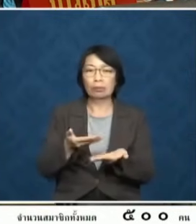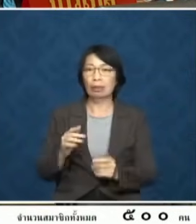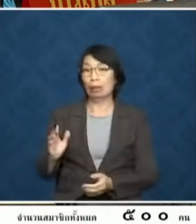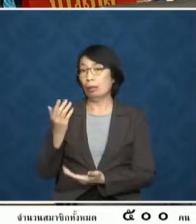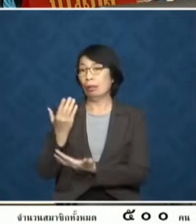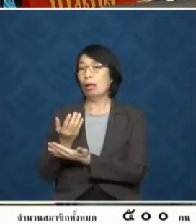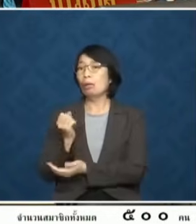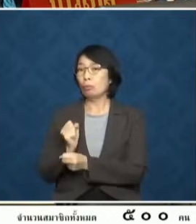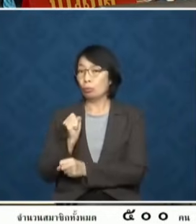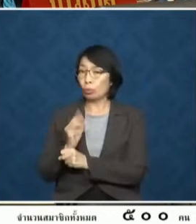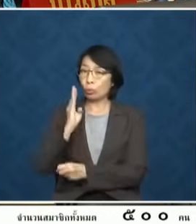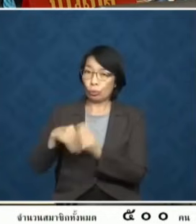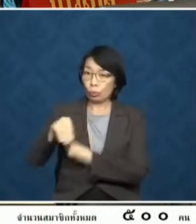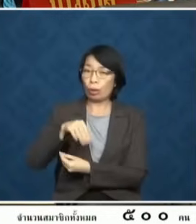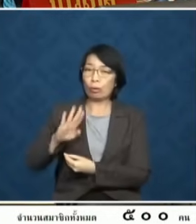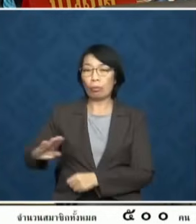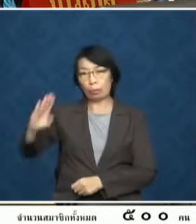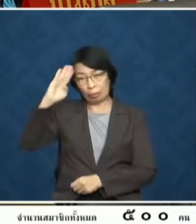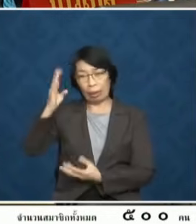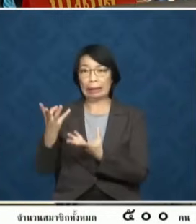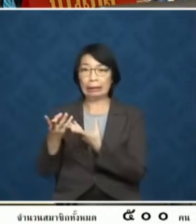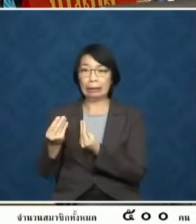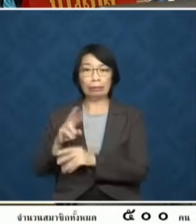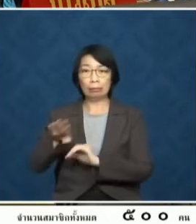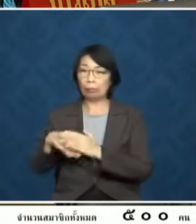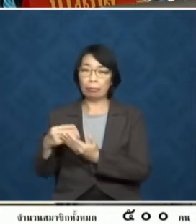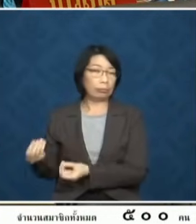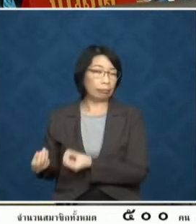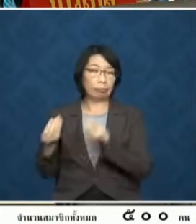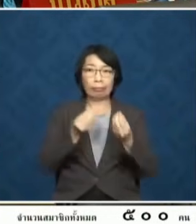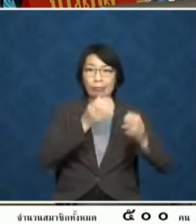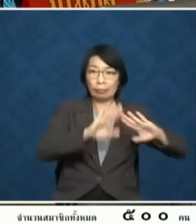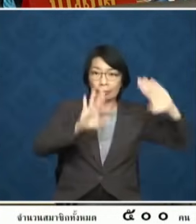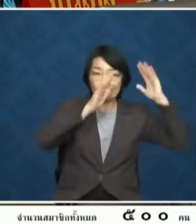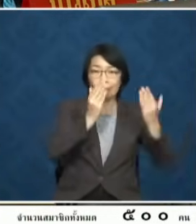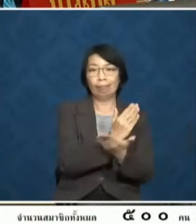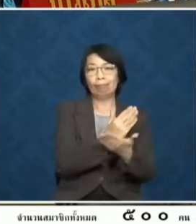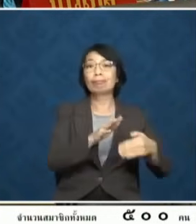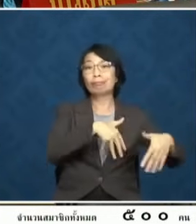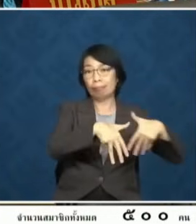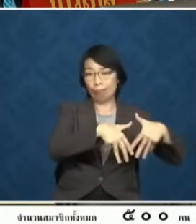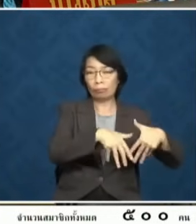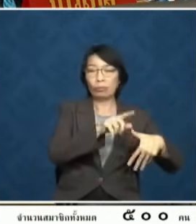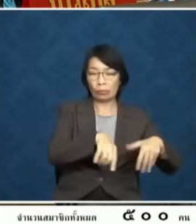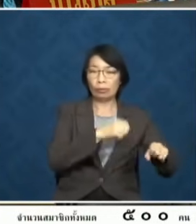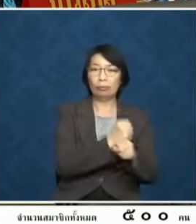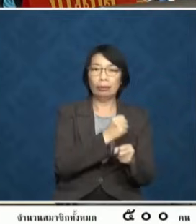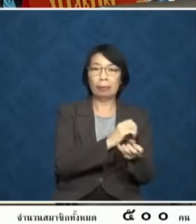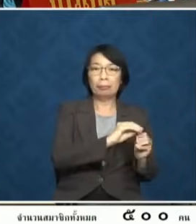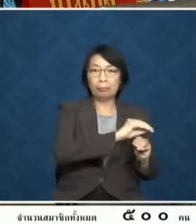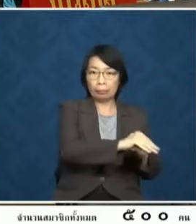ธุรกิจของกองทัพส่งมอบที่ดินและธุรกิจคืนให้กับรัฐและประชาชนเพื่อนำมาจัดสรรและกระจาย